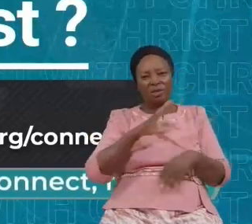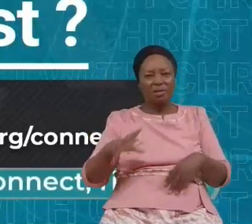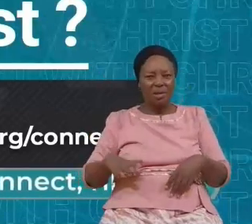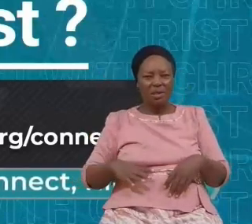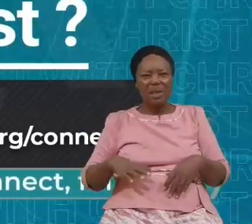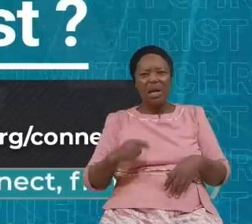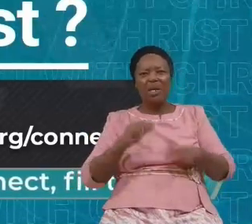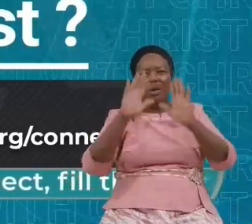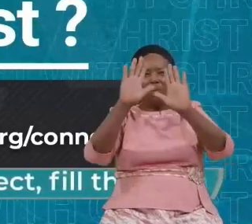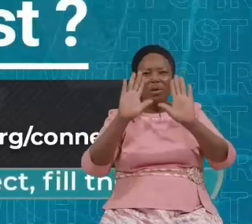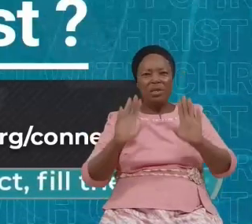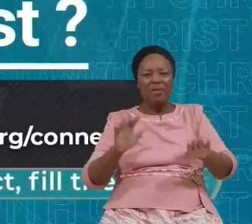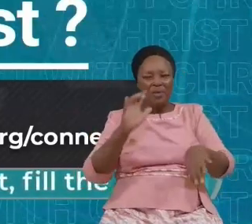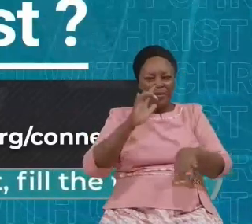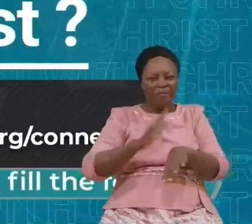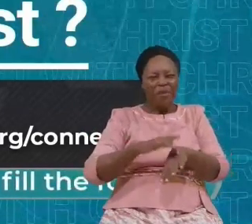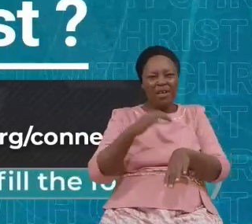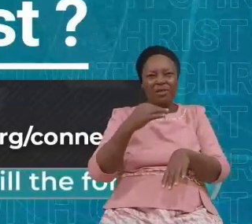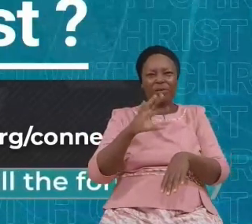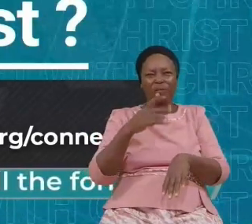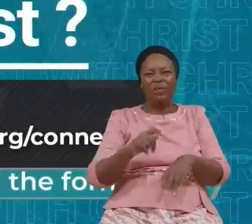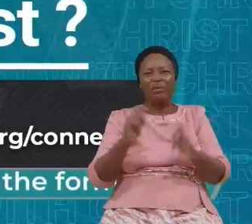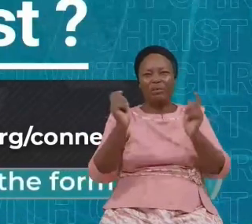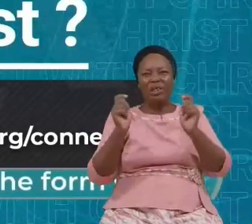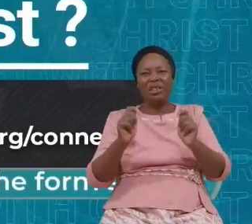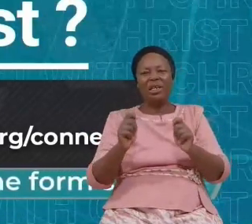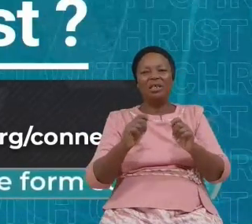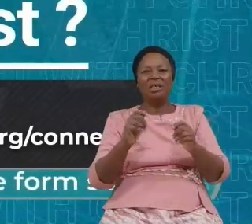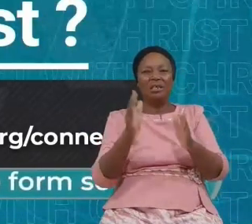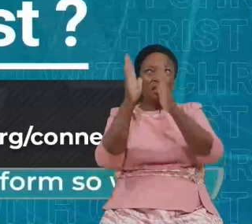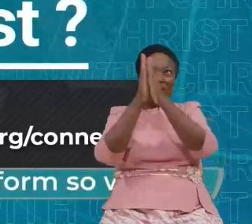l'effet de son intersection impartiale